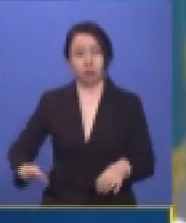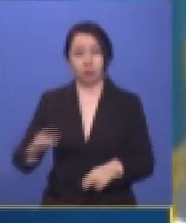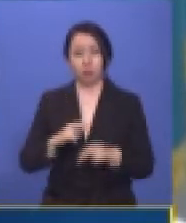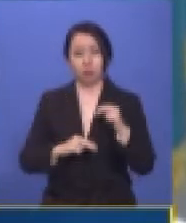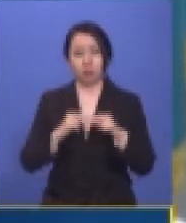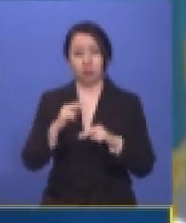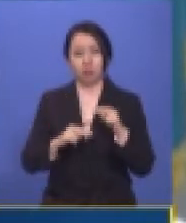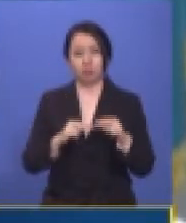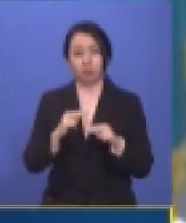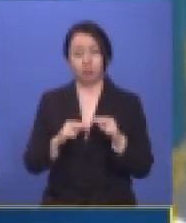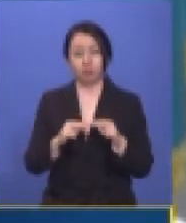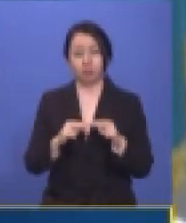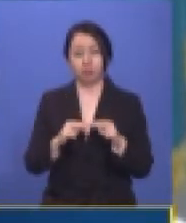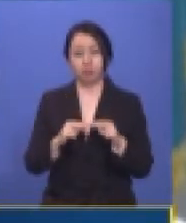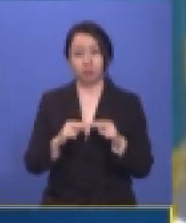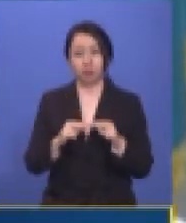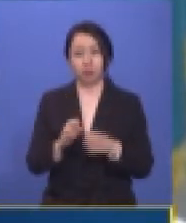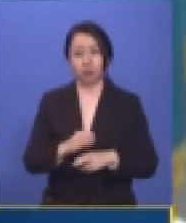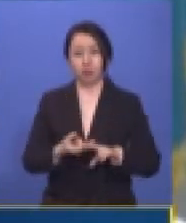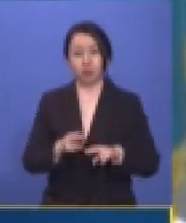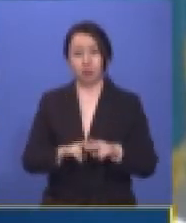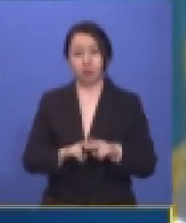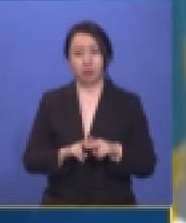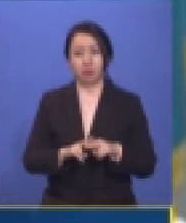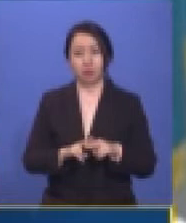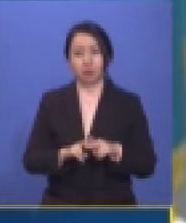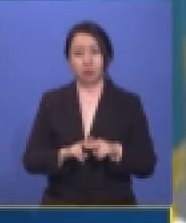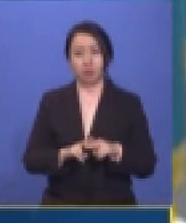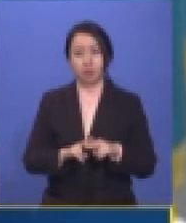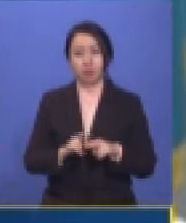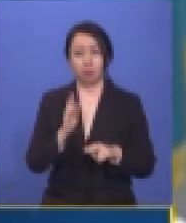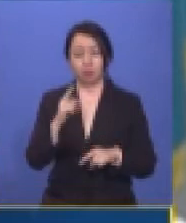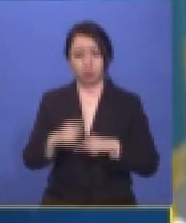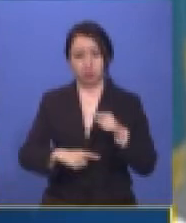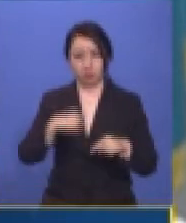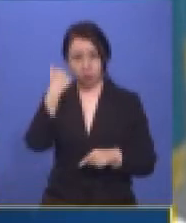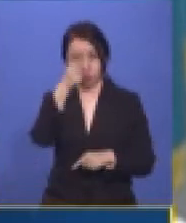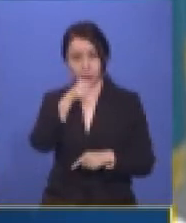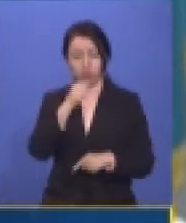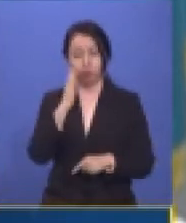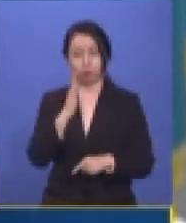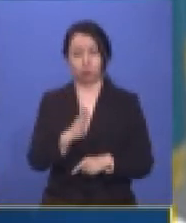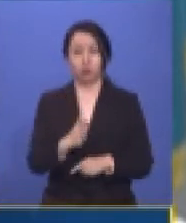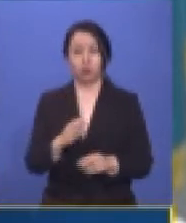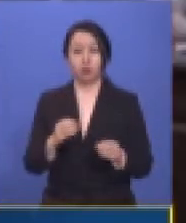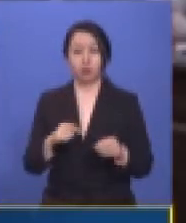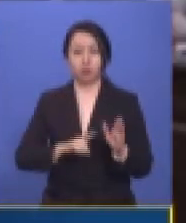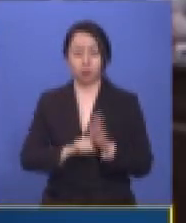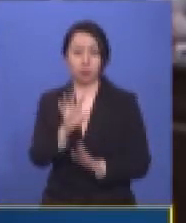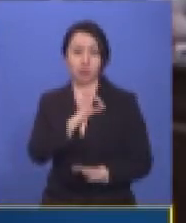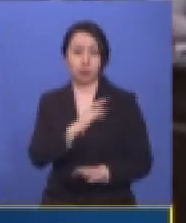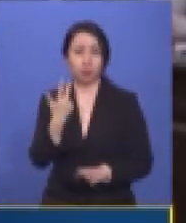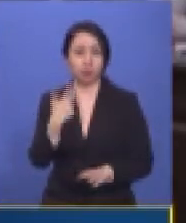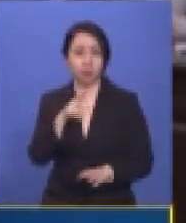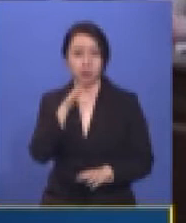строительства, оформления земли. Этот геопортал мы планируем уже в следующем году ввести в эксплуатацию. 30